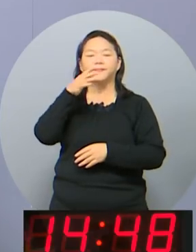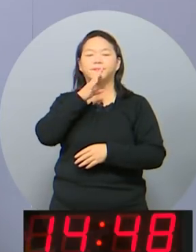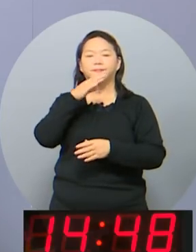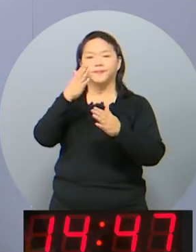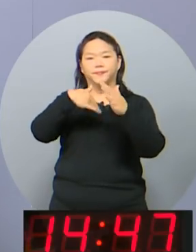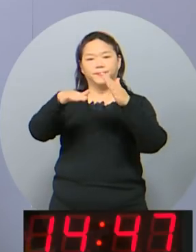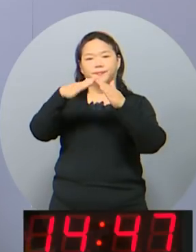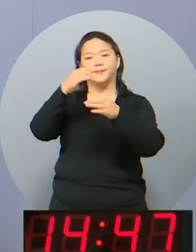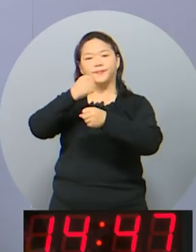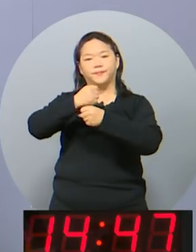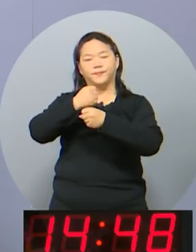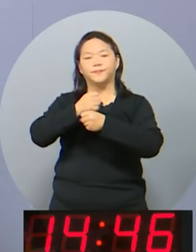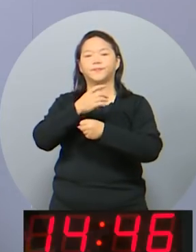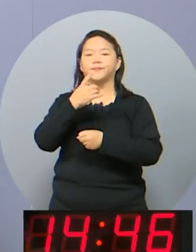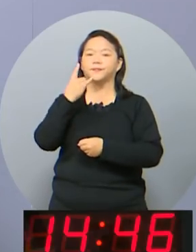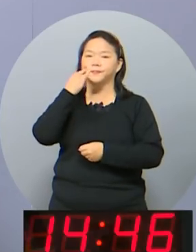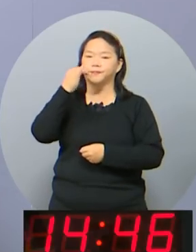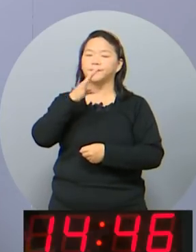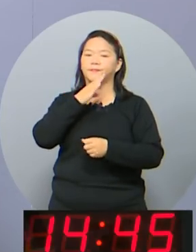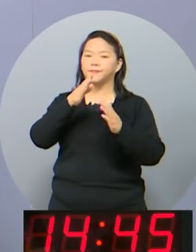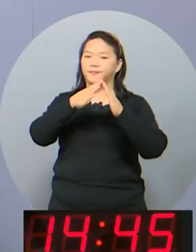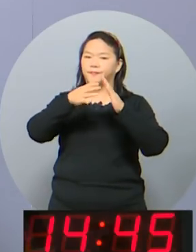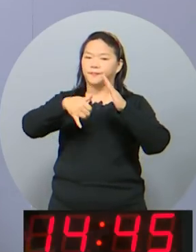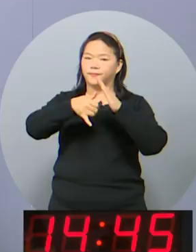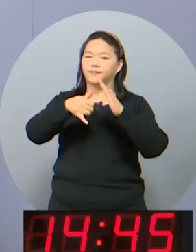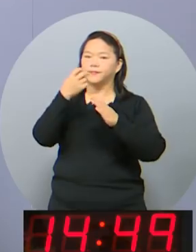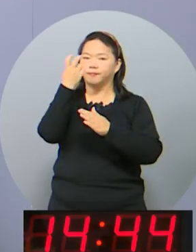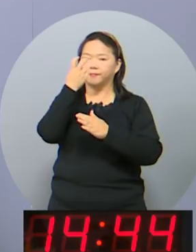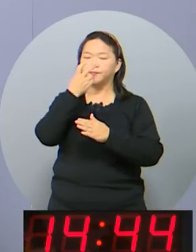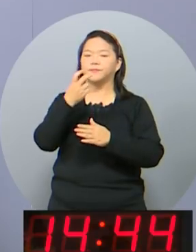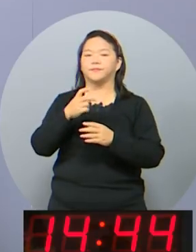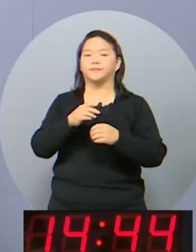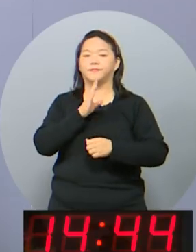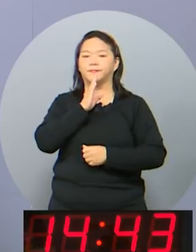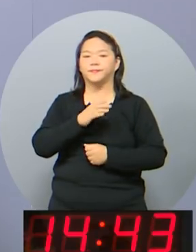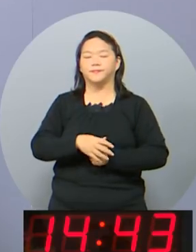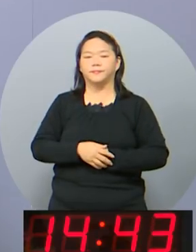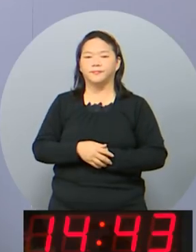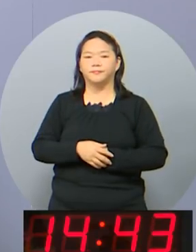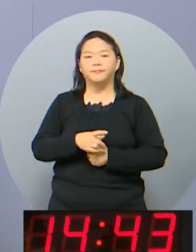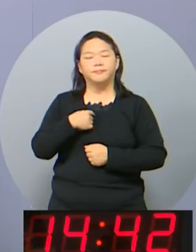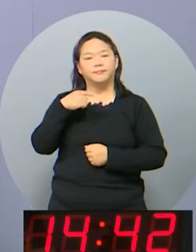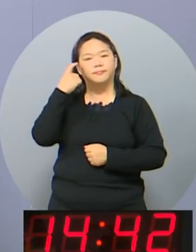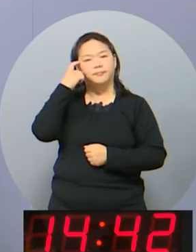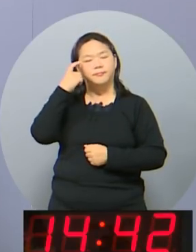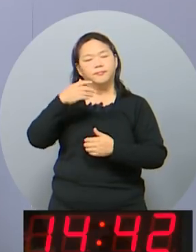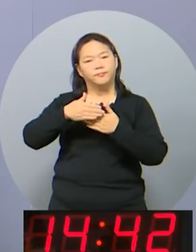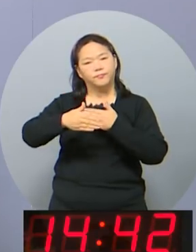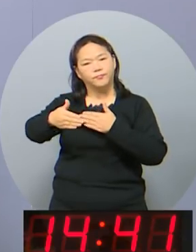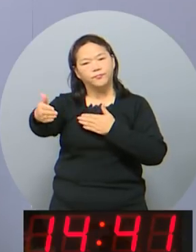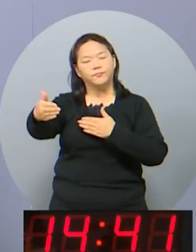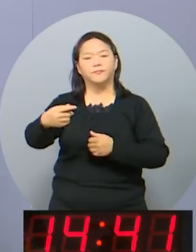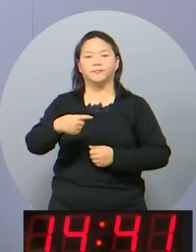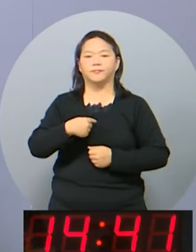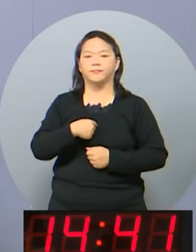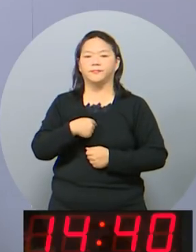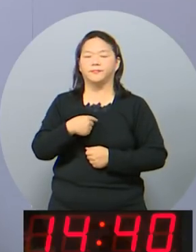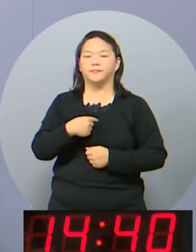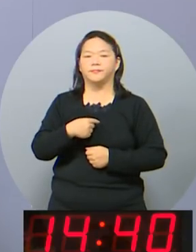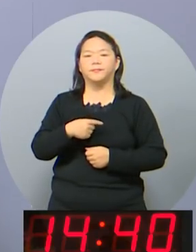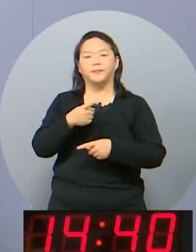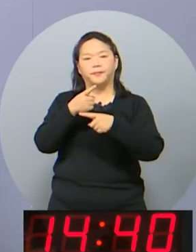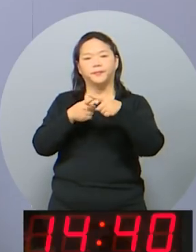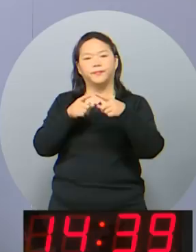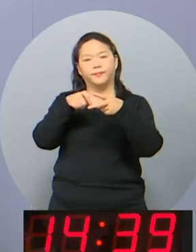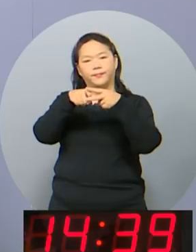职员，我的妈妈是一个家庭是一个管家那我想一路以来呢，伟杰呢一路半工